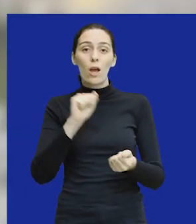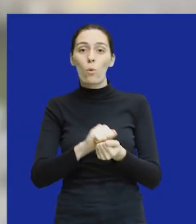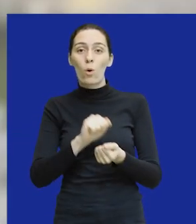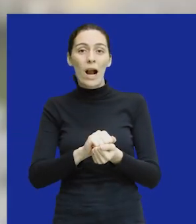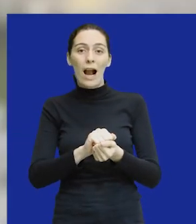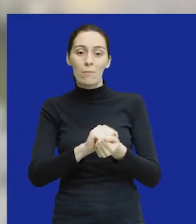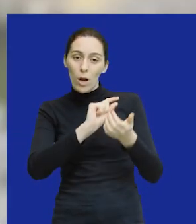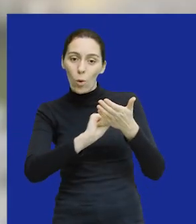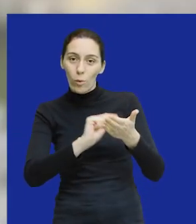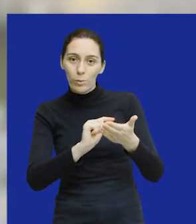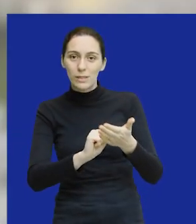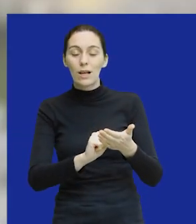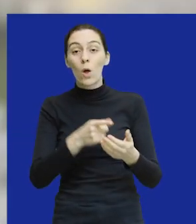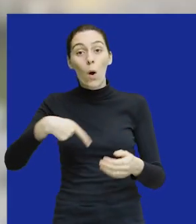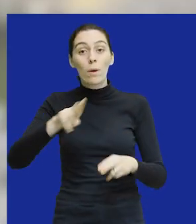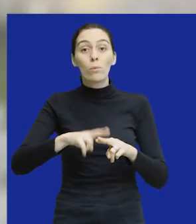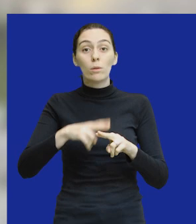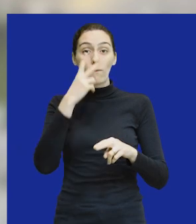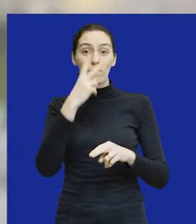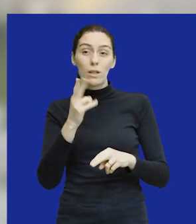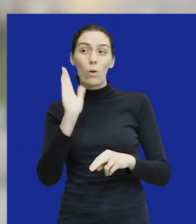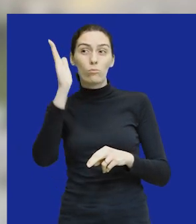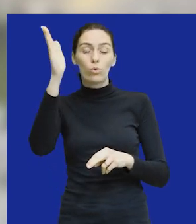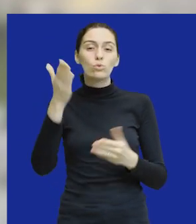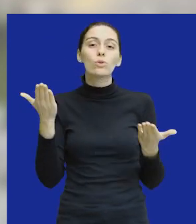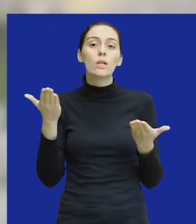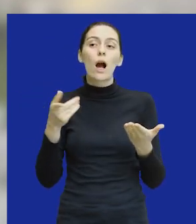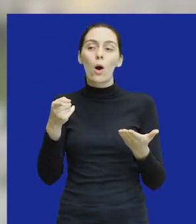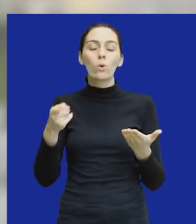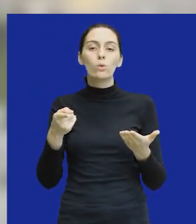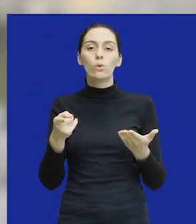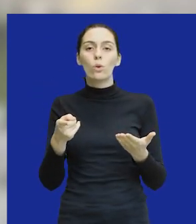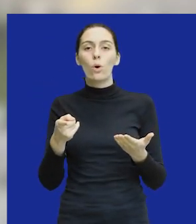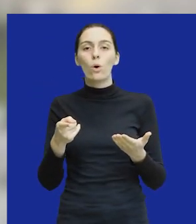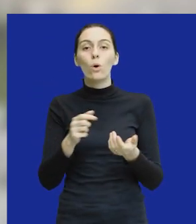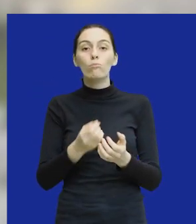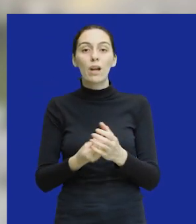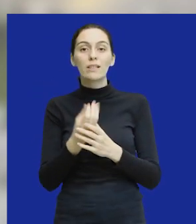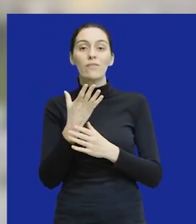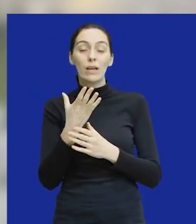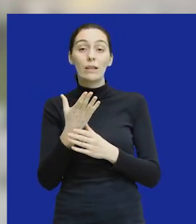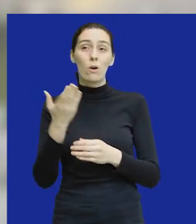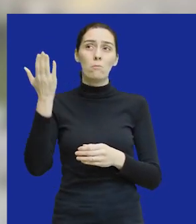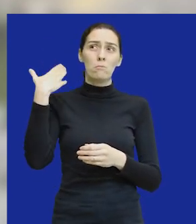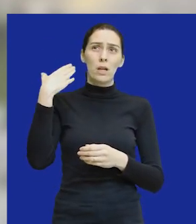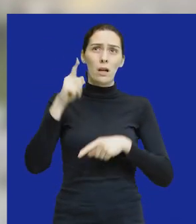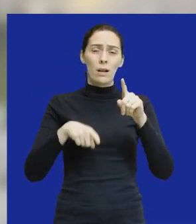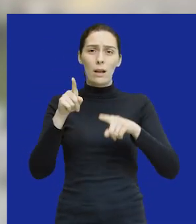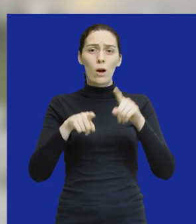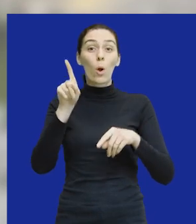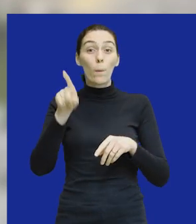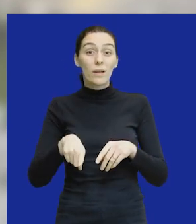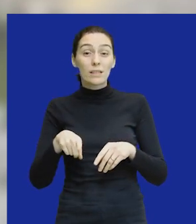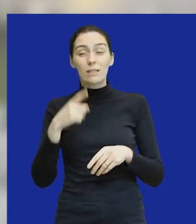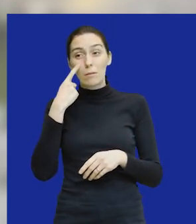kamenu ucrtano i upisano, pa vidjet ćemo kako će stvari u budućnosti se razvijati. Bilo je, evo, baš prije nekoliko